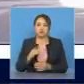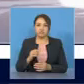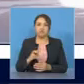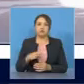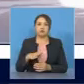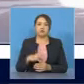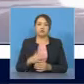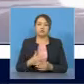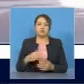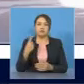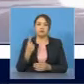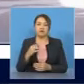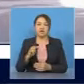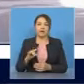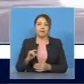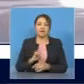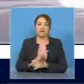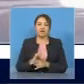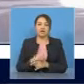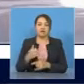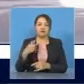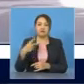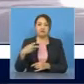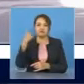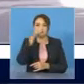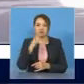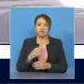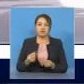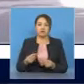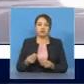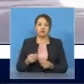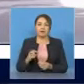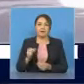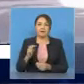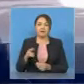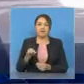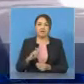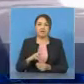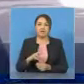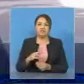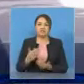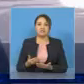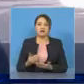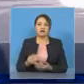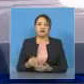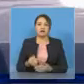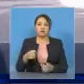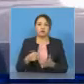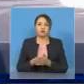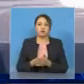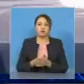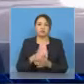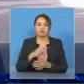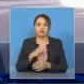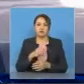по состоянию на 1 апреля 2020 года, а также сумма пени, начисленная на сумму такой недоимки до даты ее